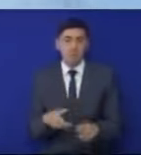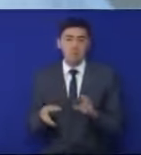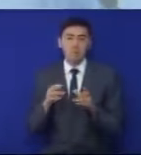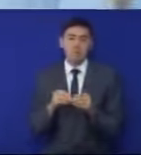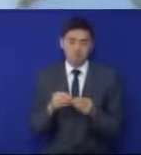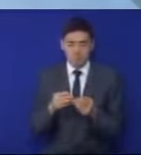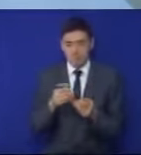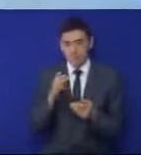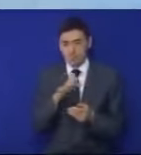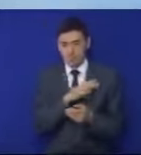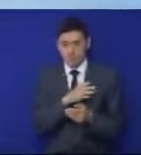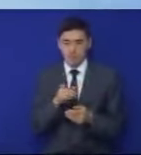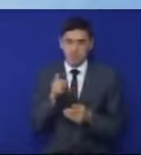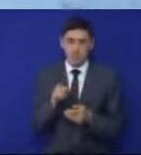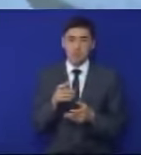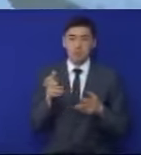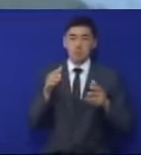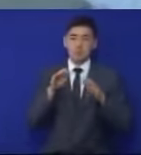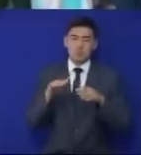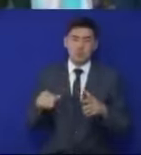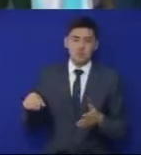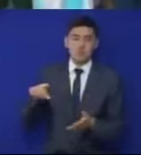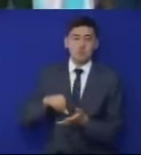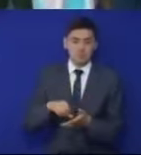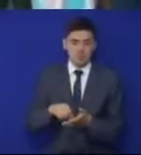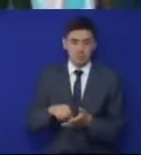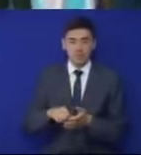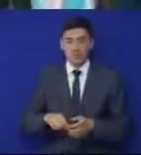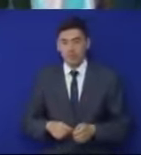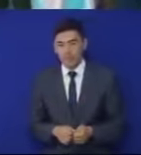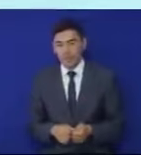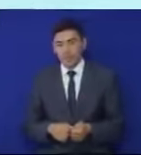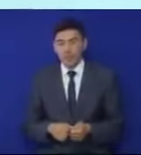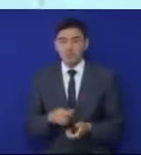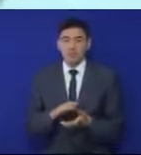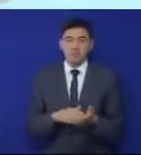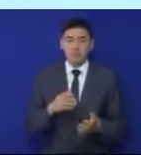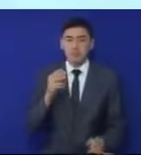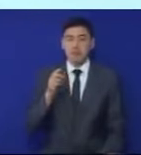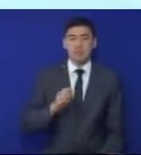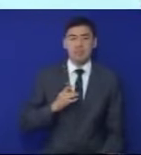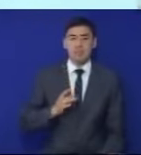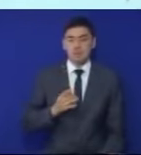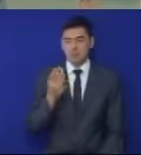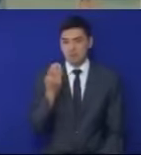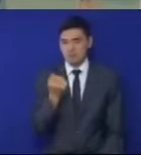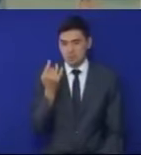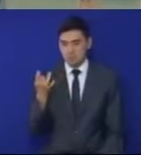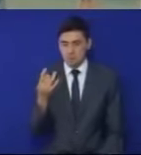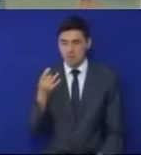творческими номерами выступило порядка 1000 детей. В завершение торжественной части выпускники выпустили в небо белые шары, как